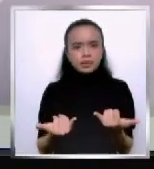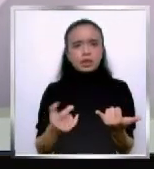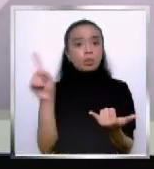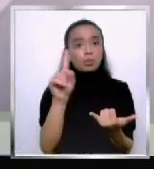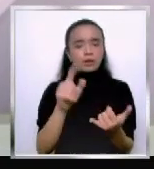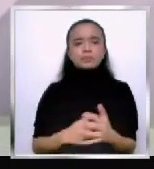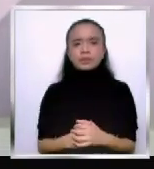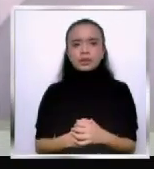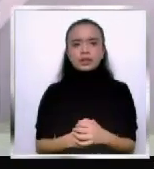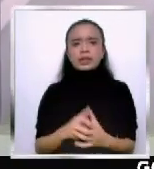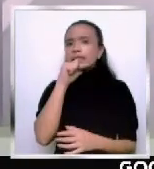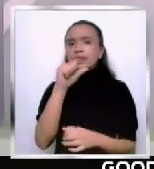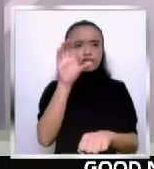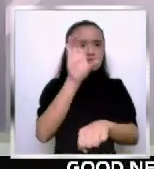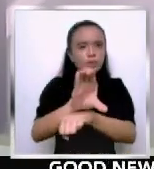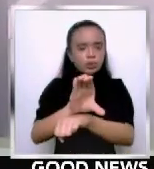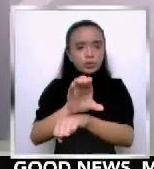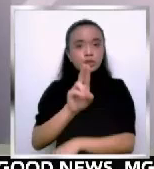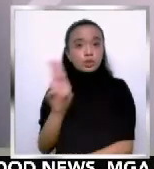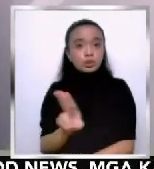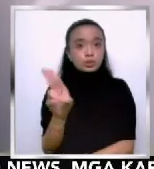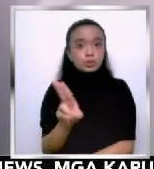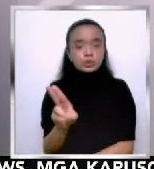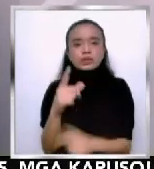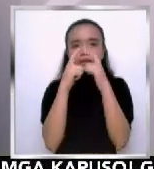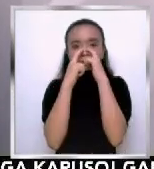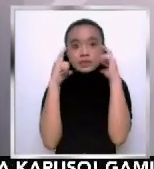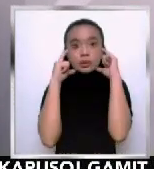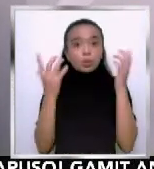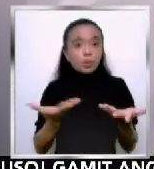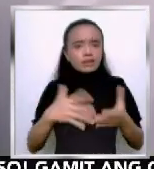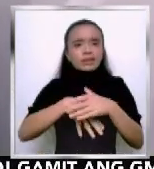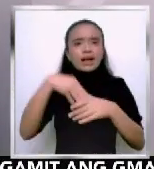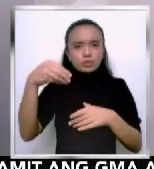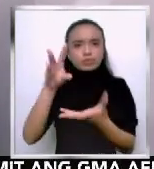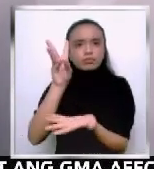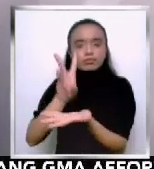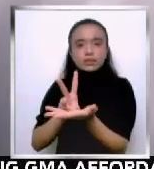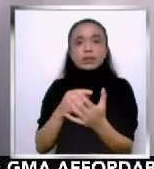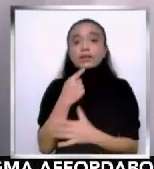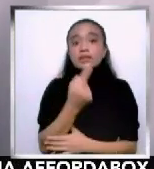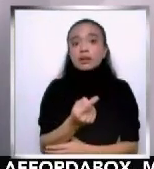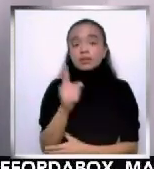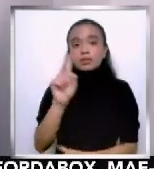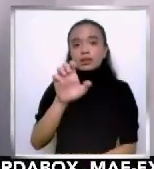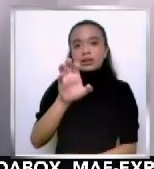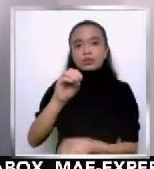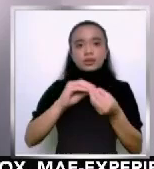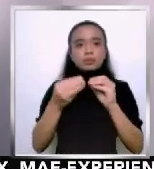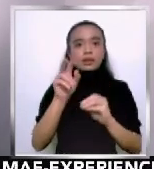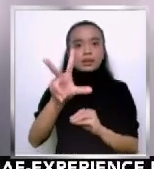hindi na sapilitan ang pagsusuot ng face mask sa labas alinsunod sa Executive Order No. 3 ni Pangulong